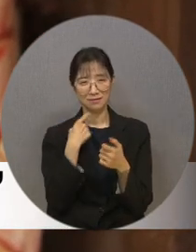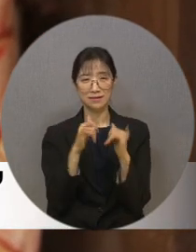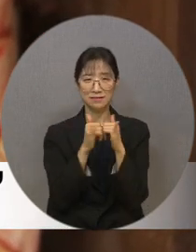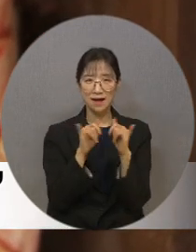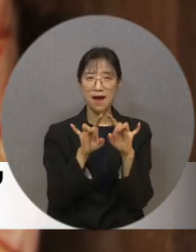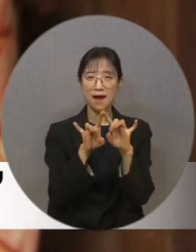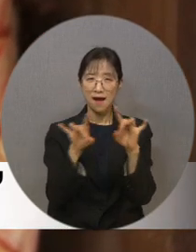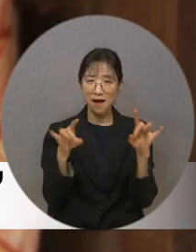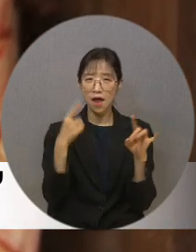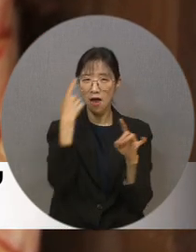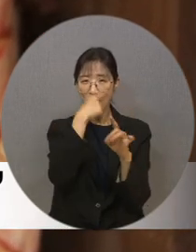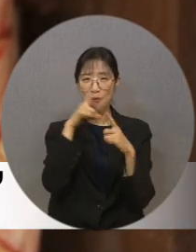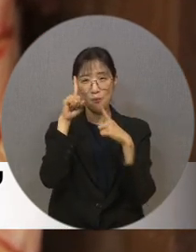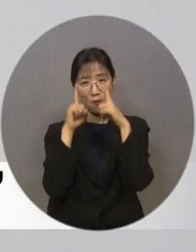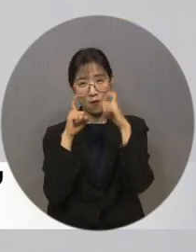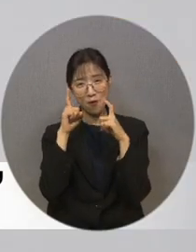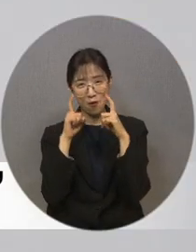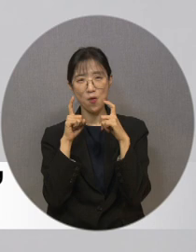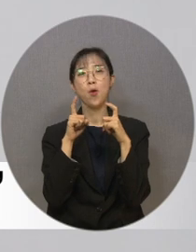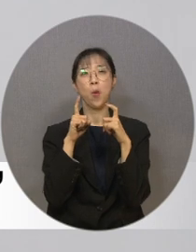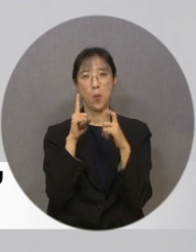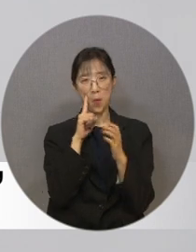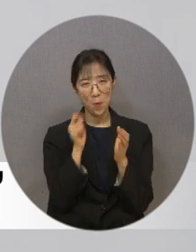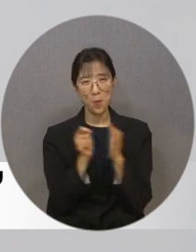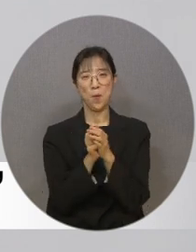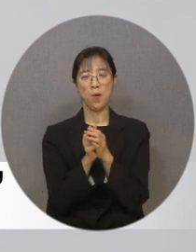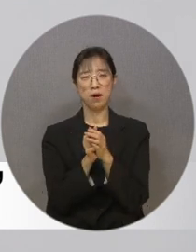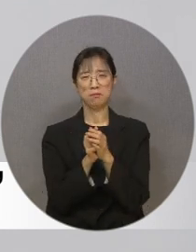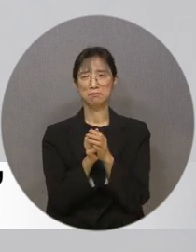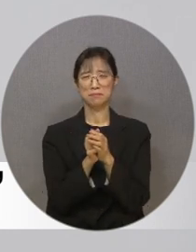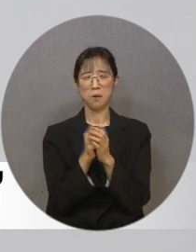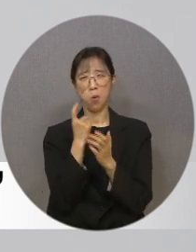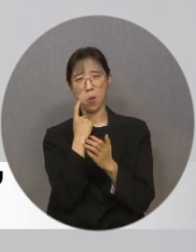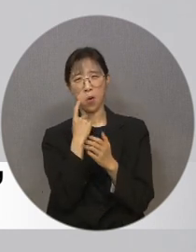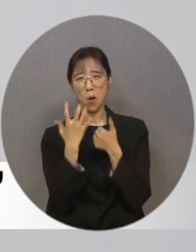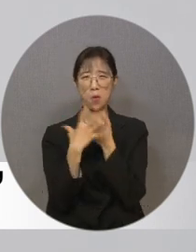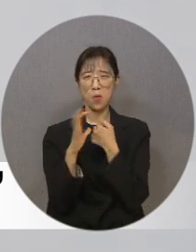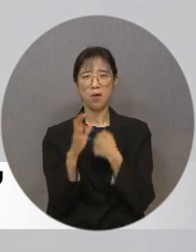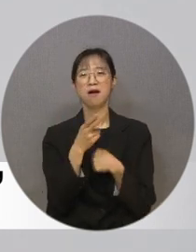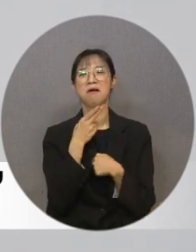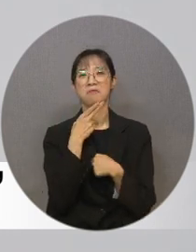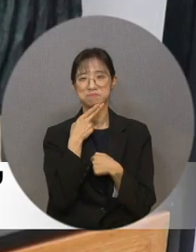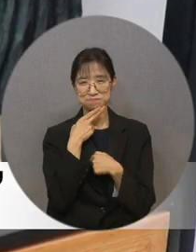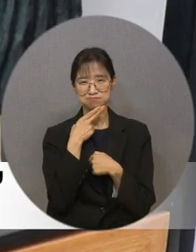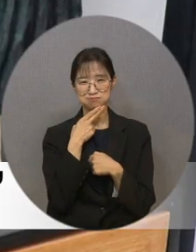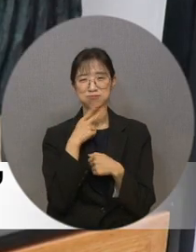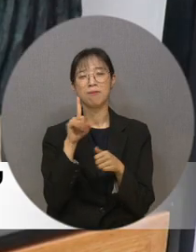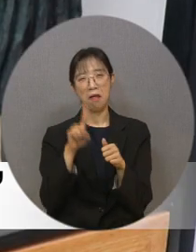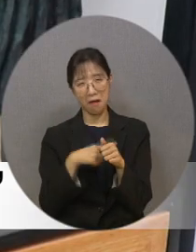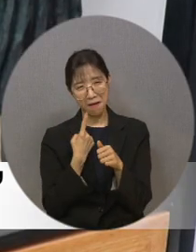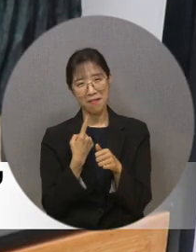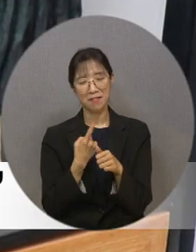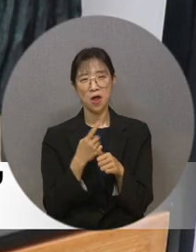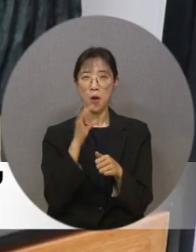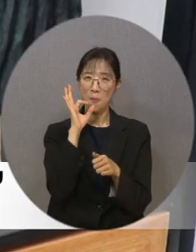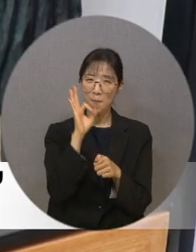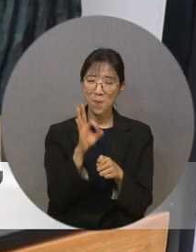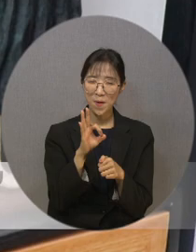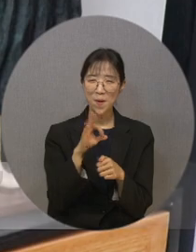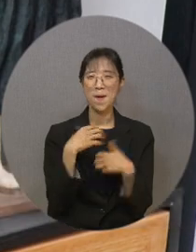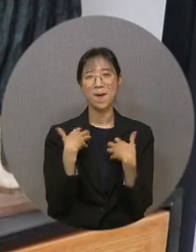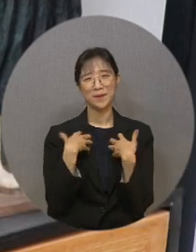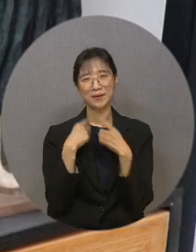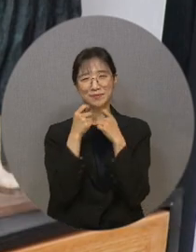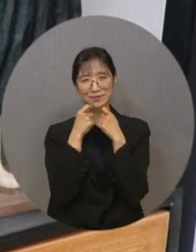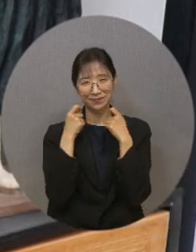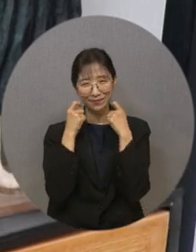인물상 하나하나의 표정에서는 개성 있고 가식적이지 않는 자연스러움이 묻어나 보고 있으면 살며시 미소